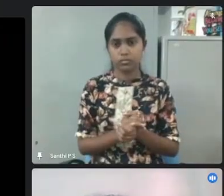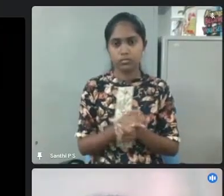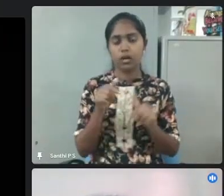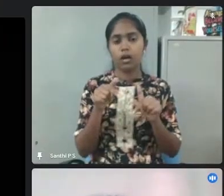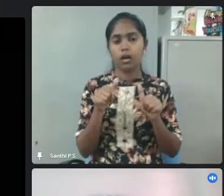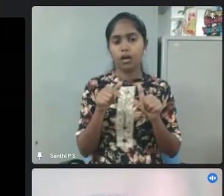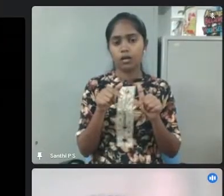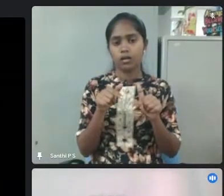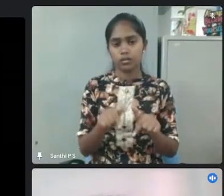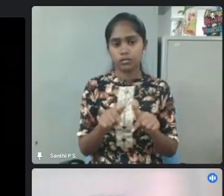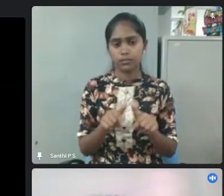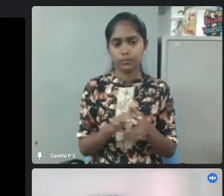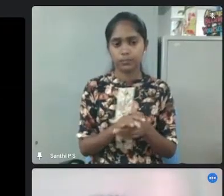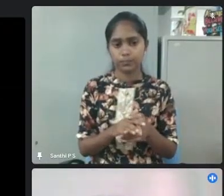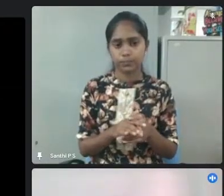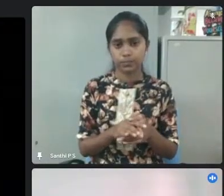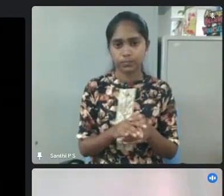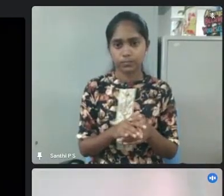അറിഞ്ഞിരിക്കേണ്ടതും കൂടിയാണ്. അപ്പോൾ ഈ ഒരു